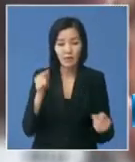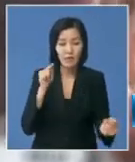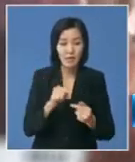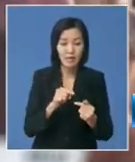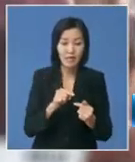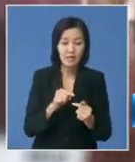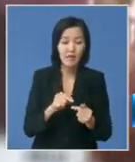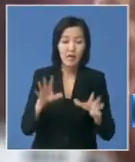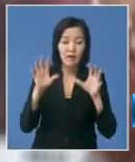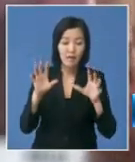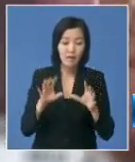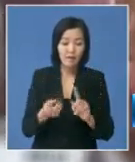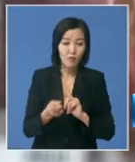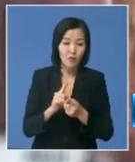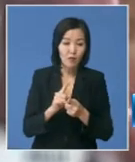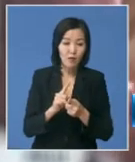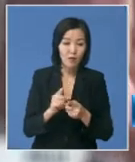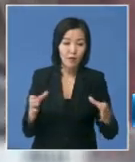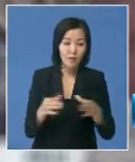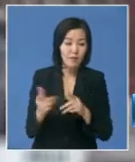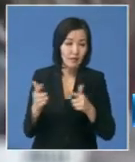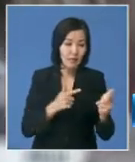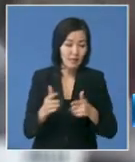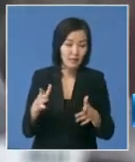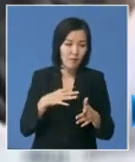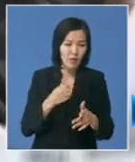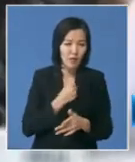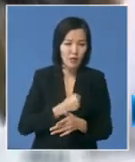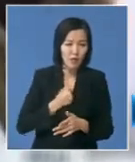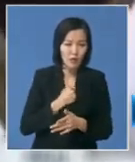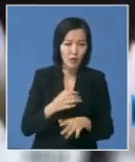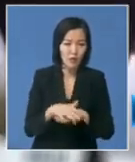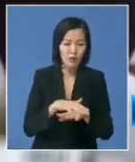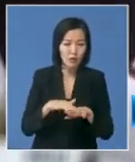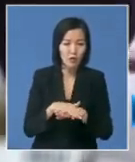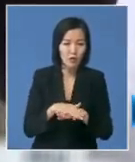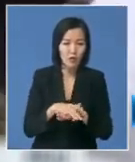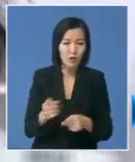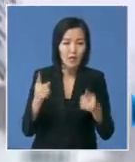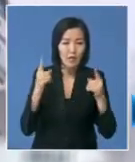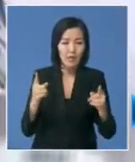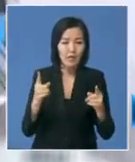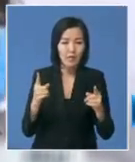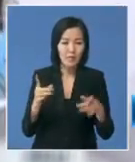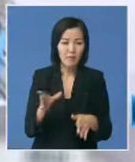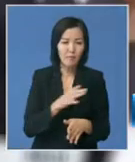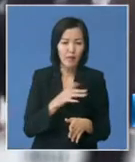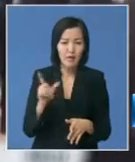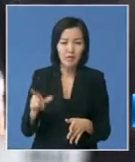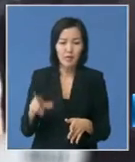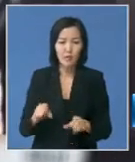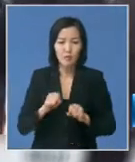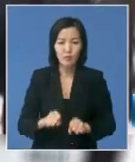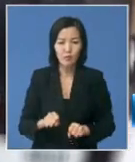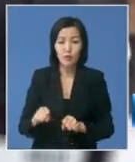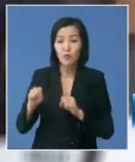реформасын Республикашылдар партиясы дайындаған болатын. Ашынған жұрттың айтуынша олар тек ірі корпорация мен ауқатты адамдардың мүддесін